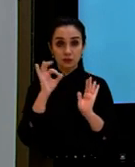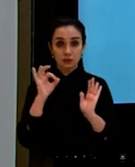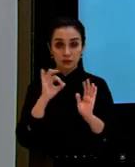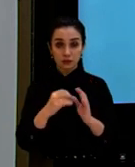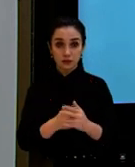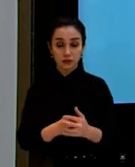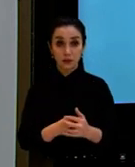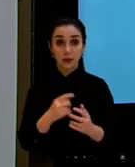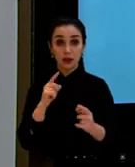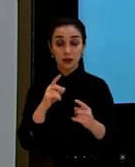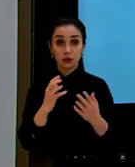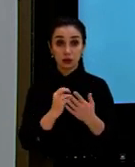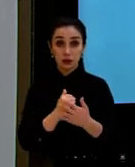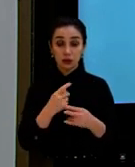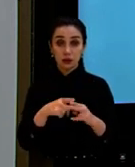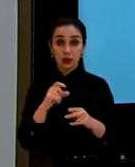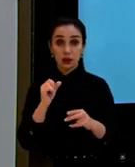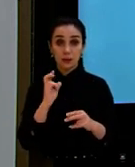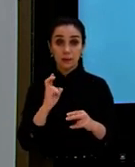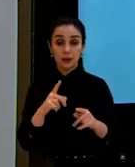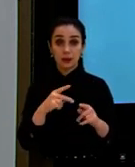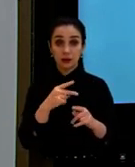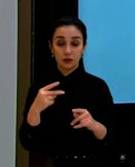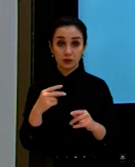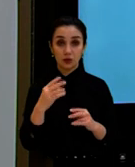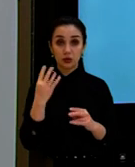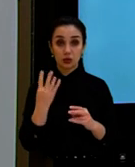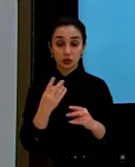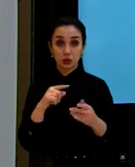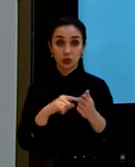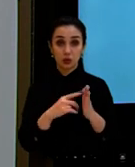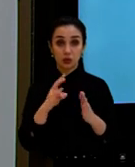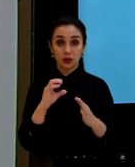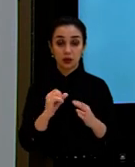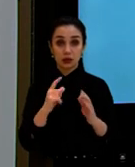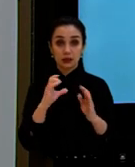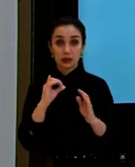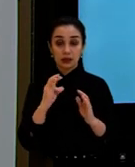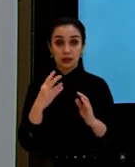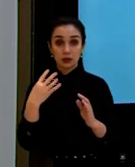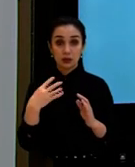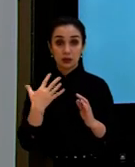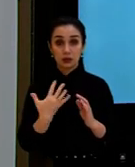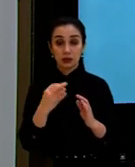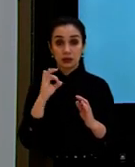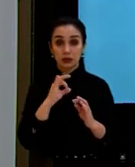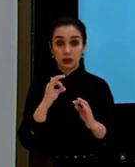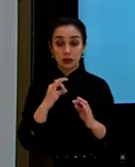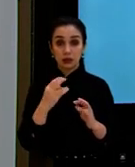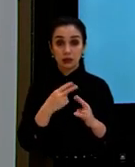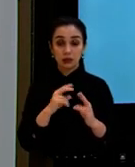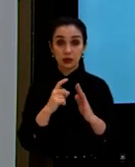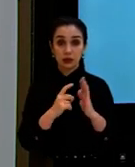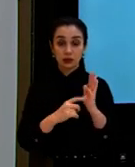градуса. Отсюда находим АВ. АВ равно 4 умноженное на синус 45 градуса